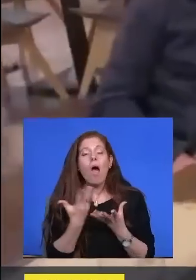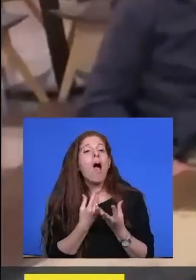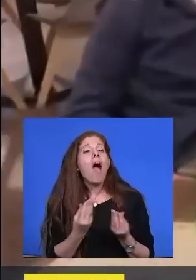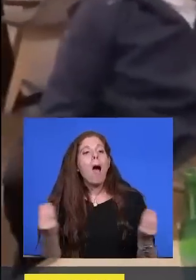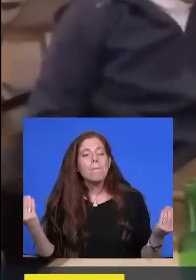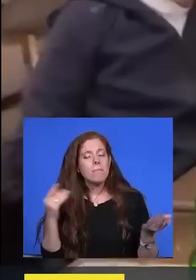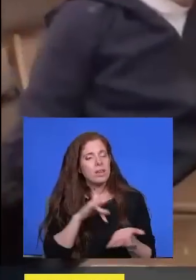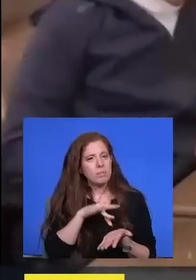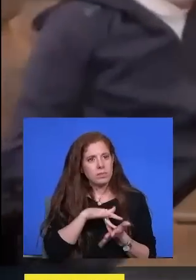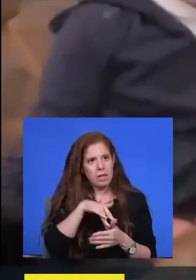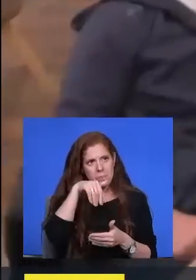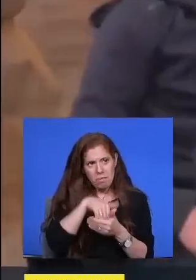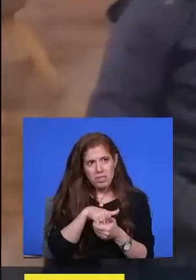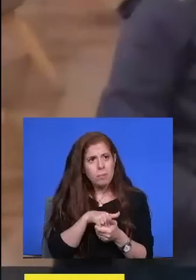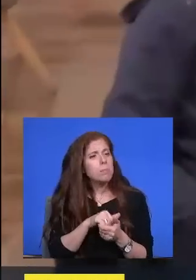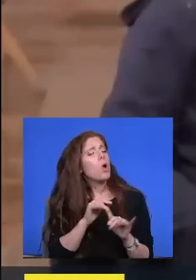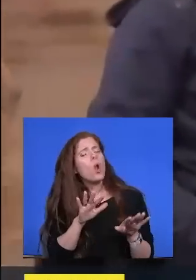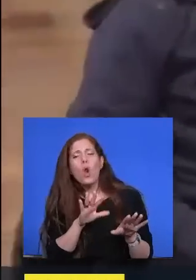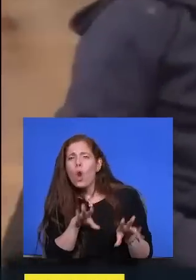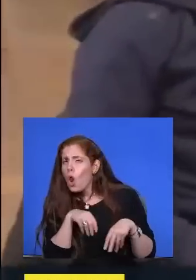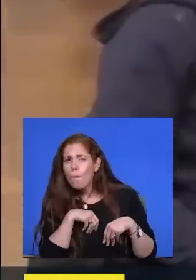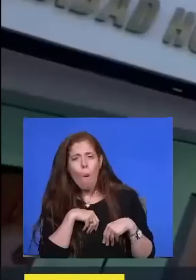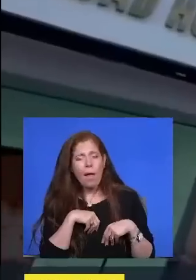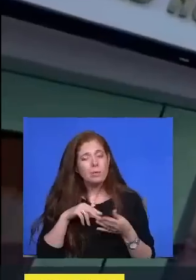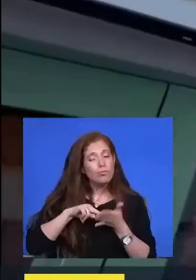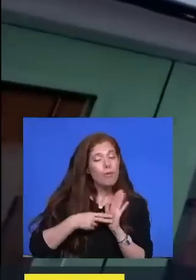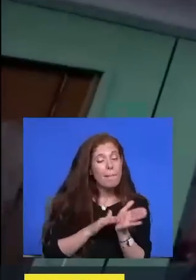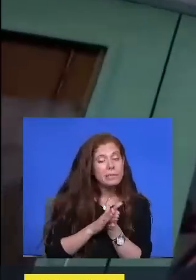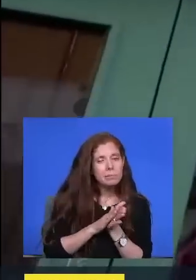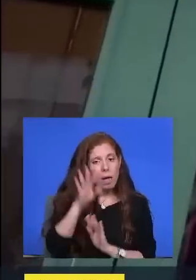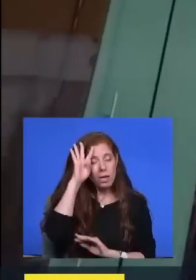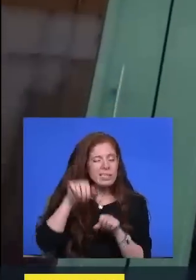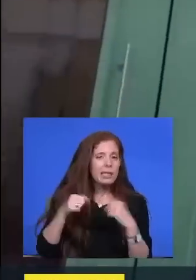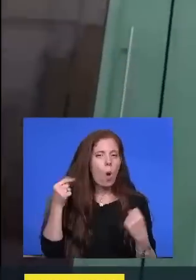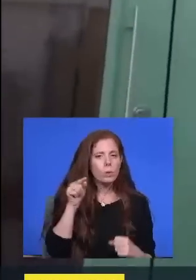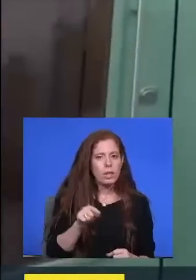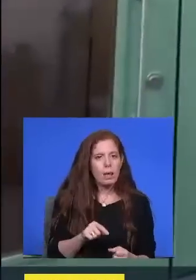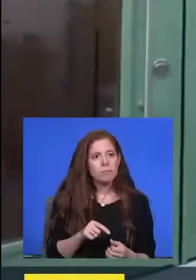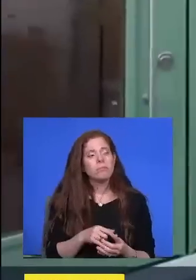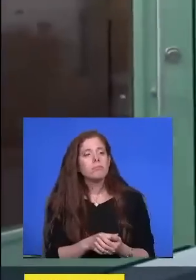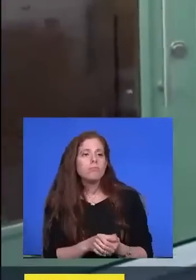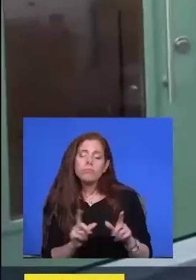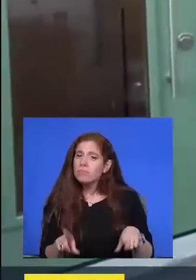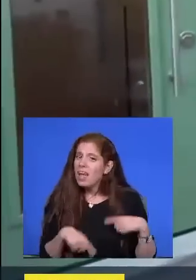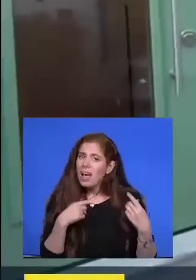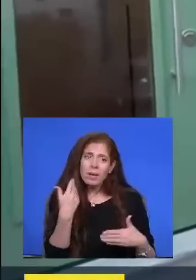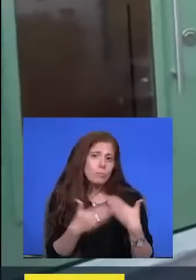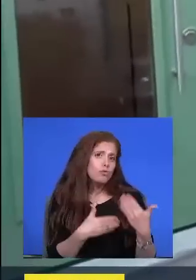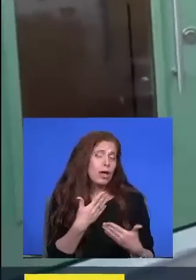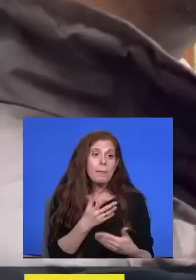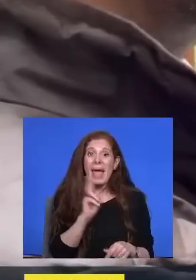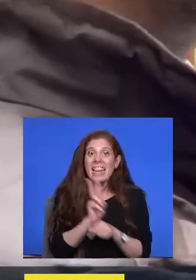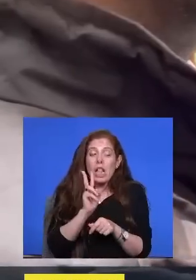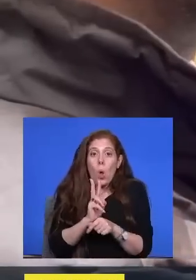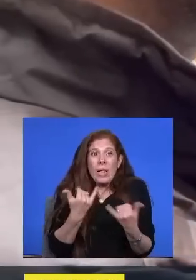רבים נמצאים בפנים, לא נותנים למזימה האיראנית להרוס להם. החיים ממשיכים, ואין התרות ממוקדות כרגע